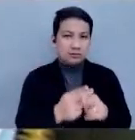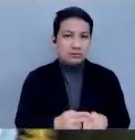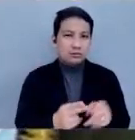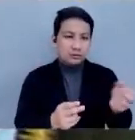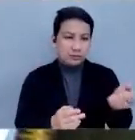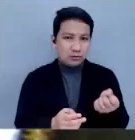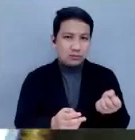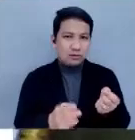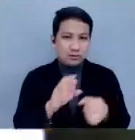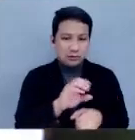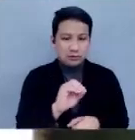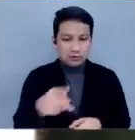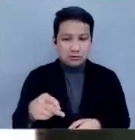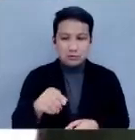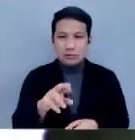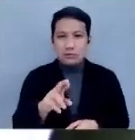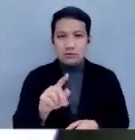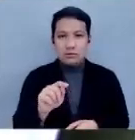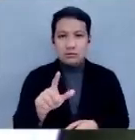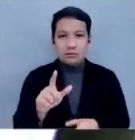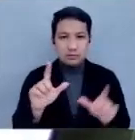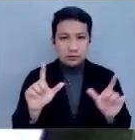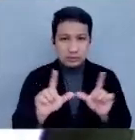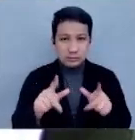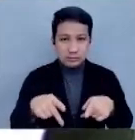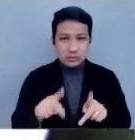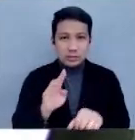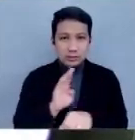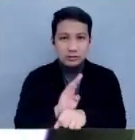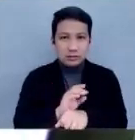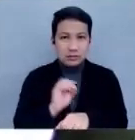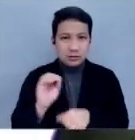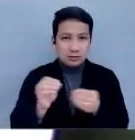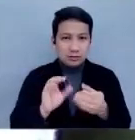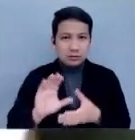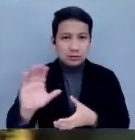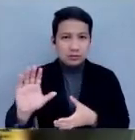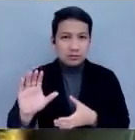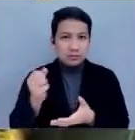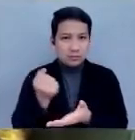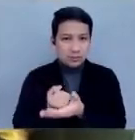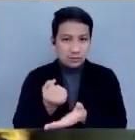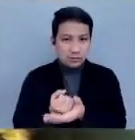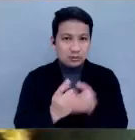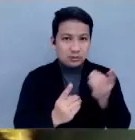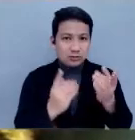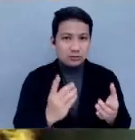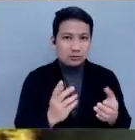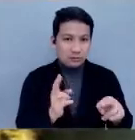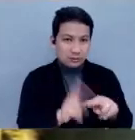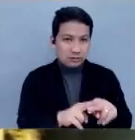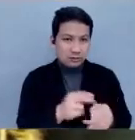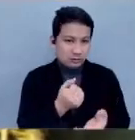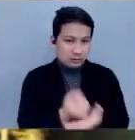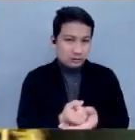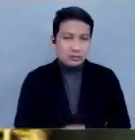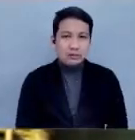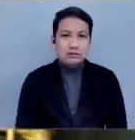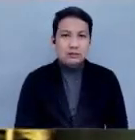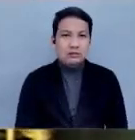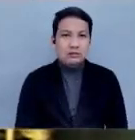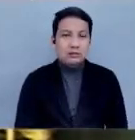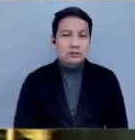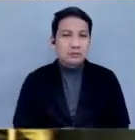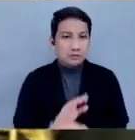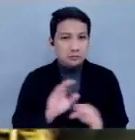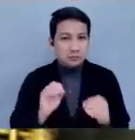yung prangkisa mo. Tapos yung operator magiging sahuran, pati yung driver magiging sahuran. Kaya gusto nung operator ko